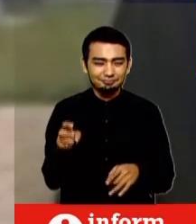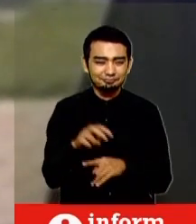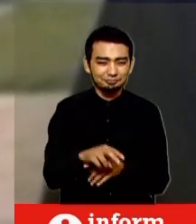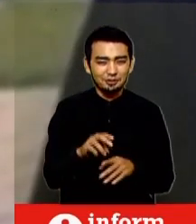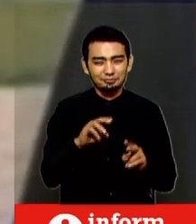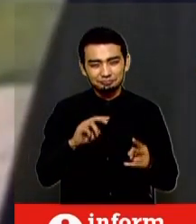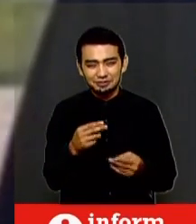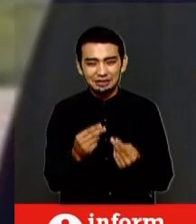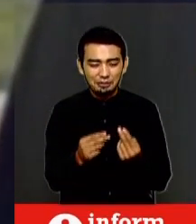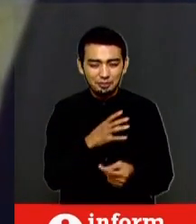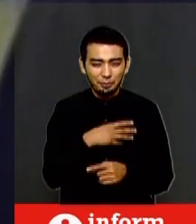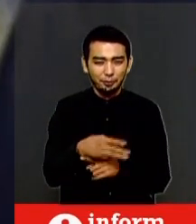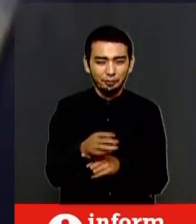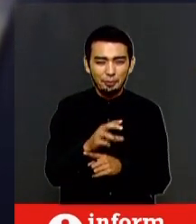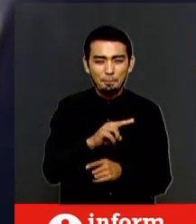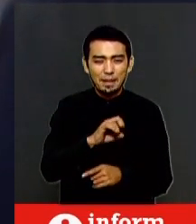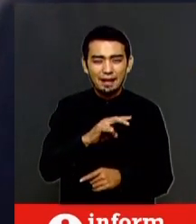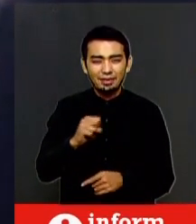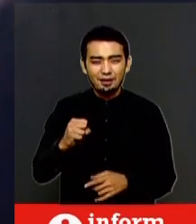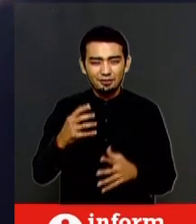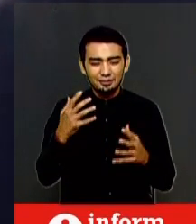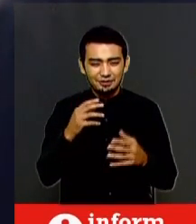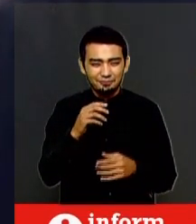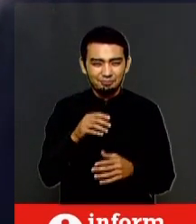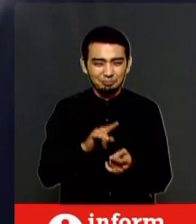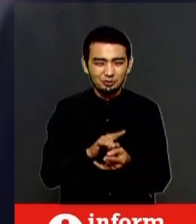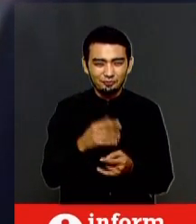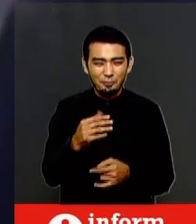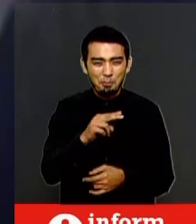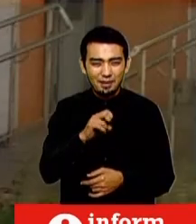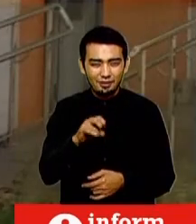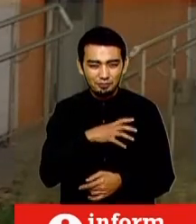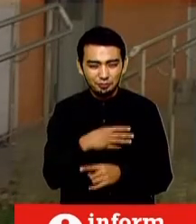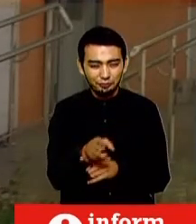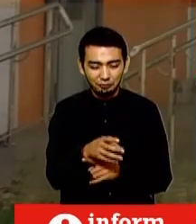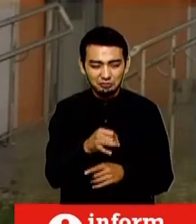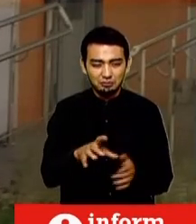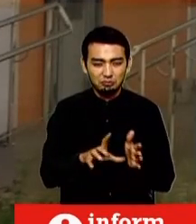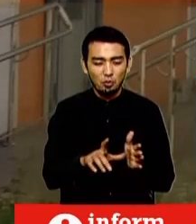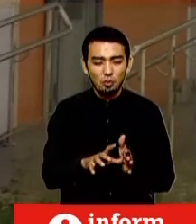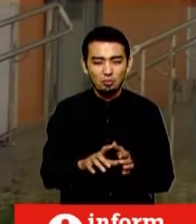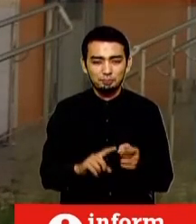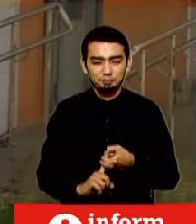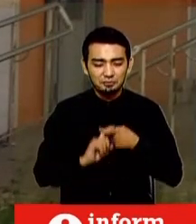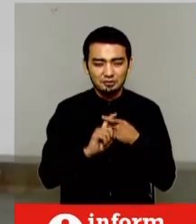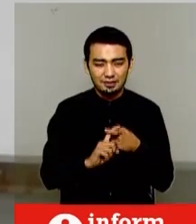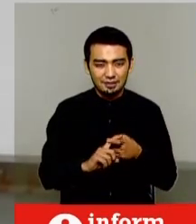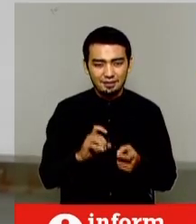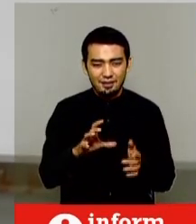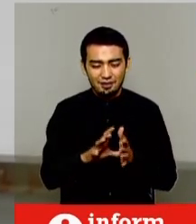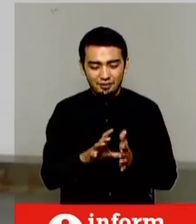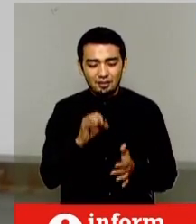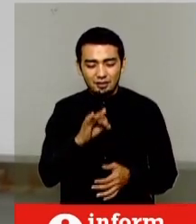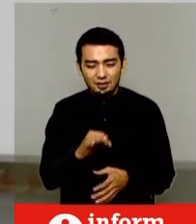реанимировали и доставили в детскую областную больницу. Позже родители опубликовали обращение к Минздраву с просьбой прислать специалистов. На следующий